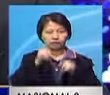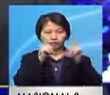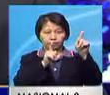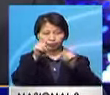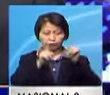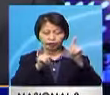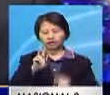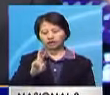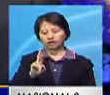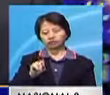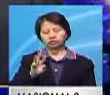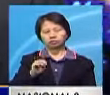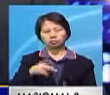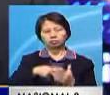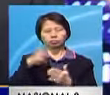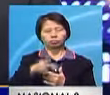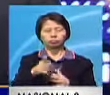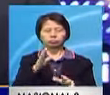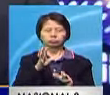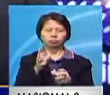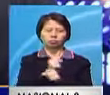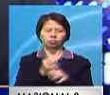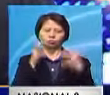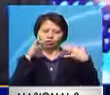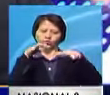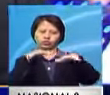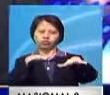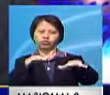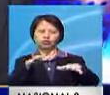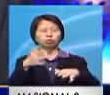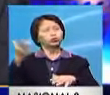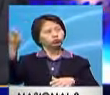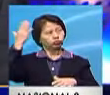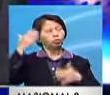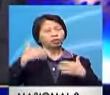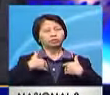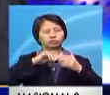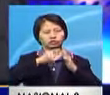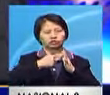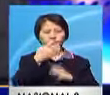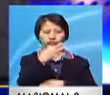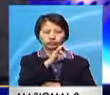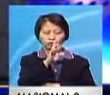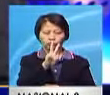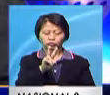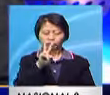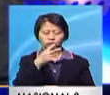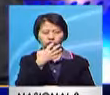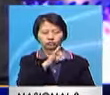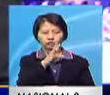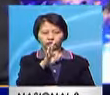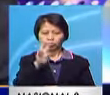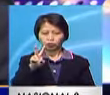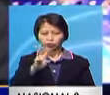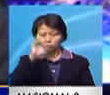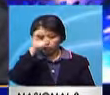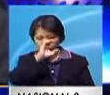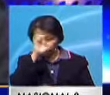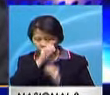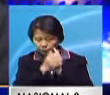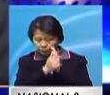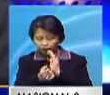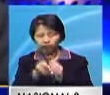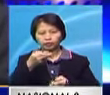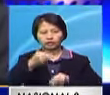RTM antara program yang paling mendapat perhatian penonton sejak diwujudkan pada tahun 1959. Program pencarian bakat yang awalnya